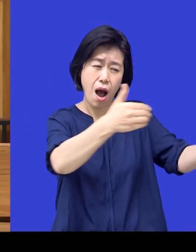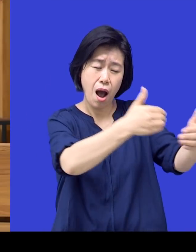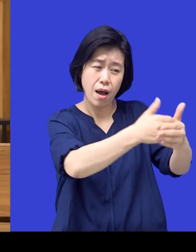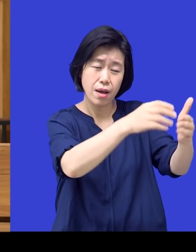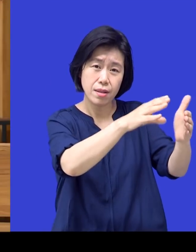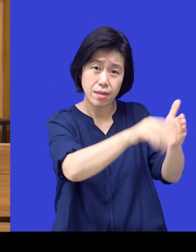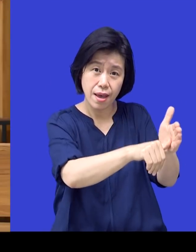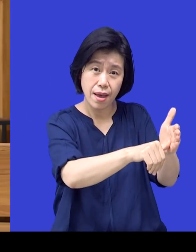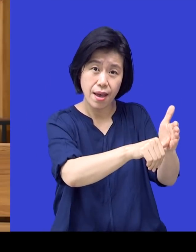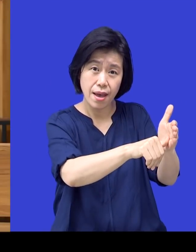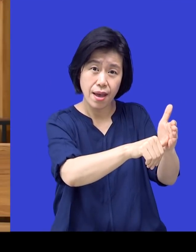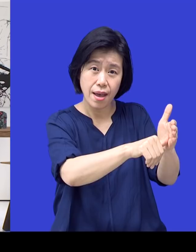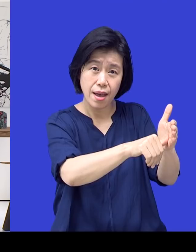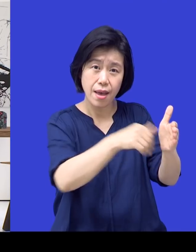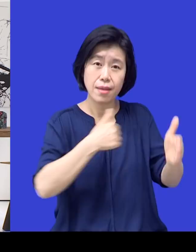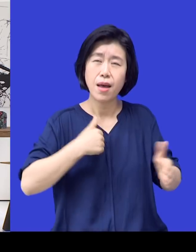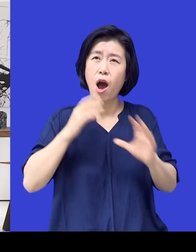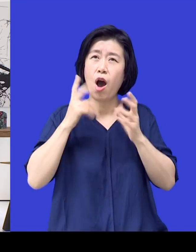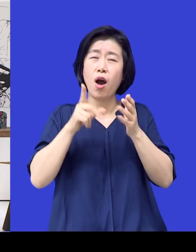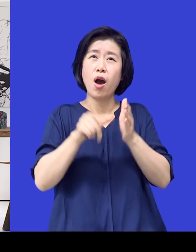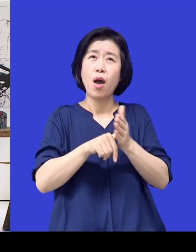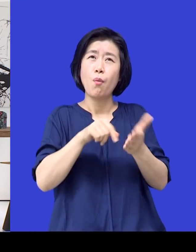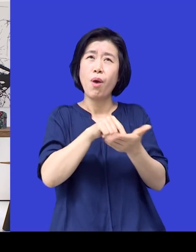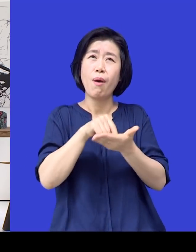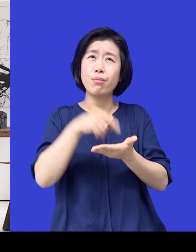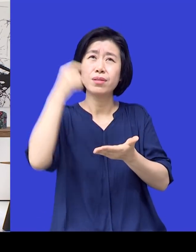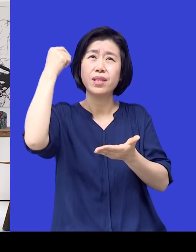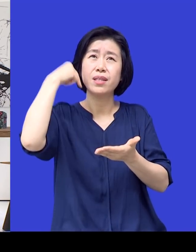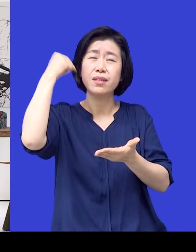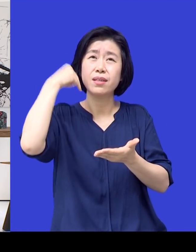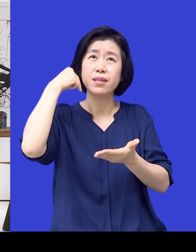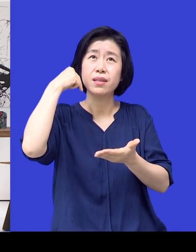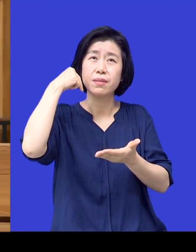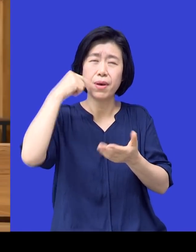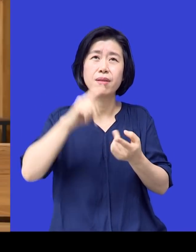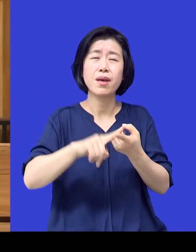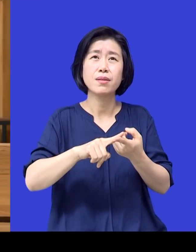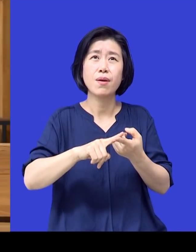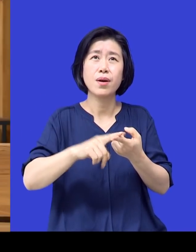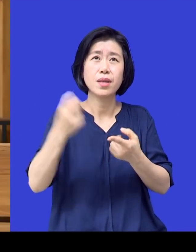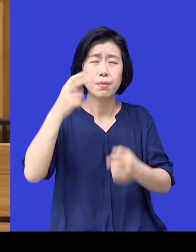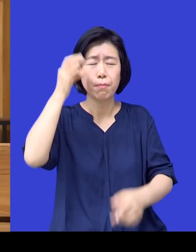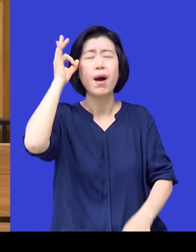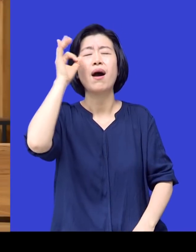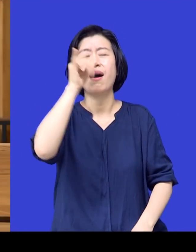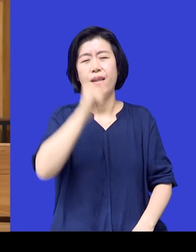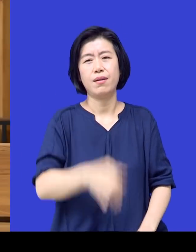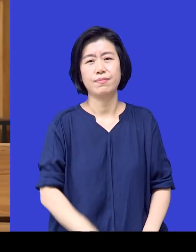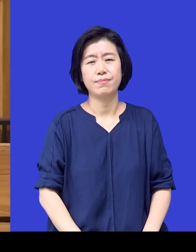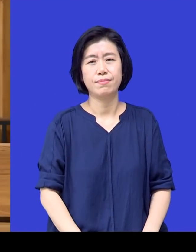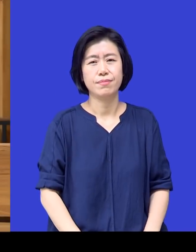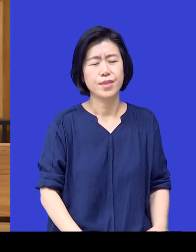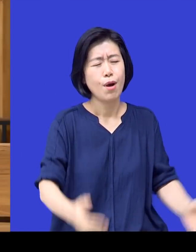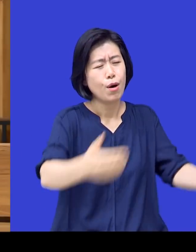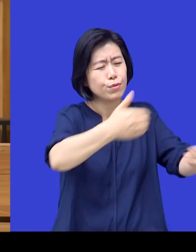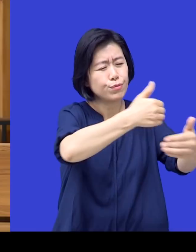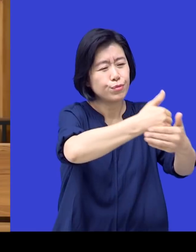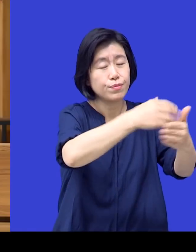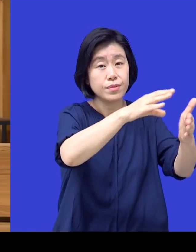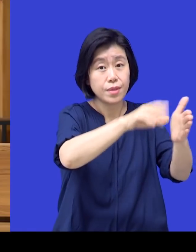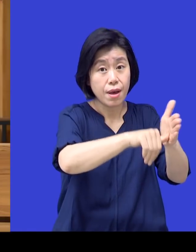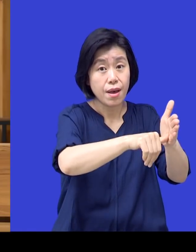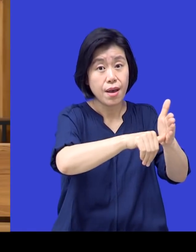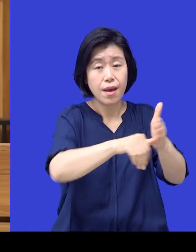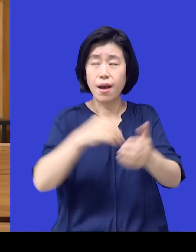있는 제 자신을 안았던 경험을 했어요. 네가 얼마나 많이 외로웠니? 그래서 저를 이렇게 안아줄 때 하나님께서 나를 안을 때